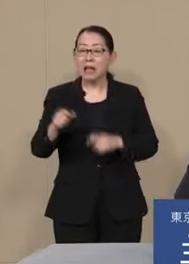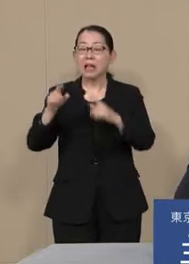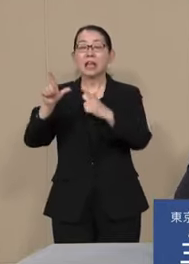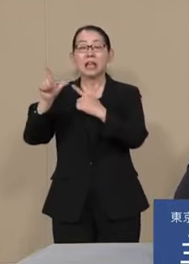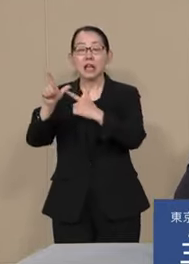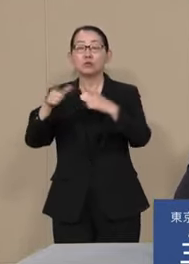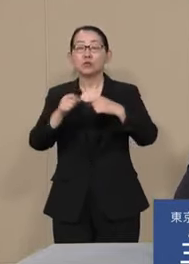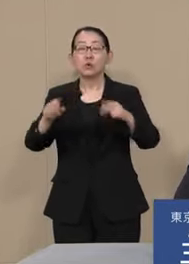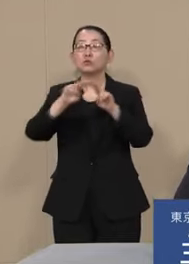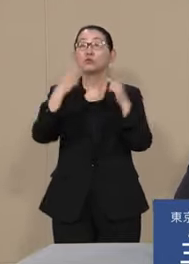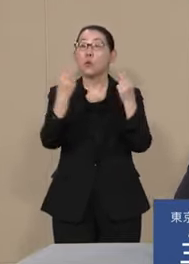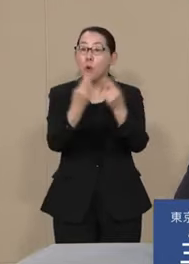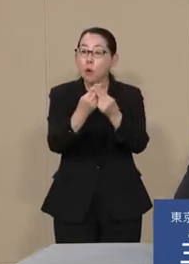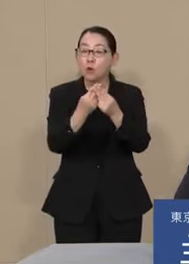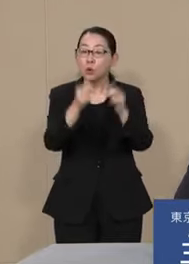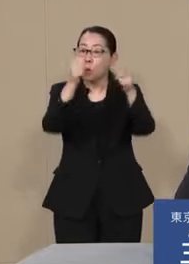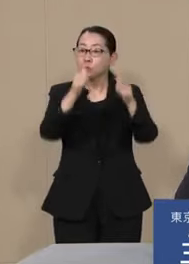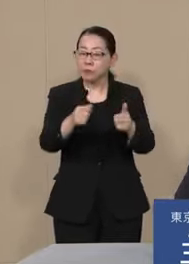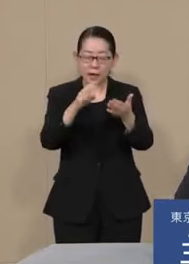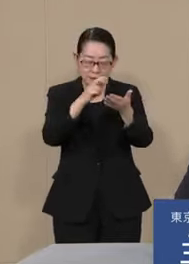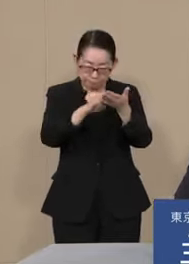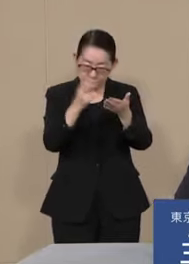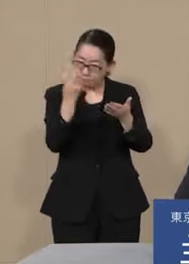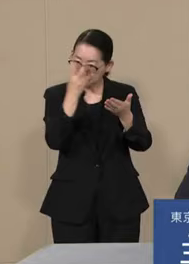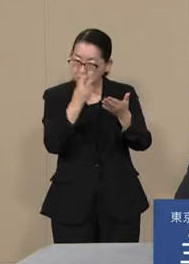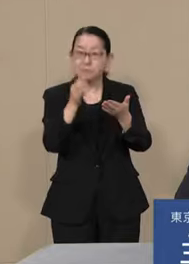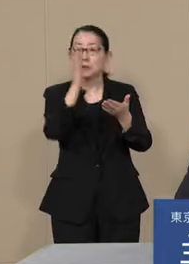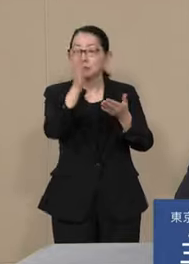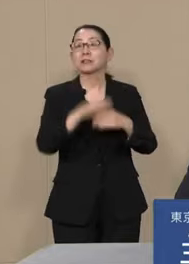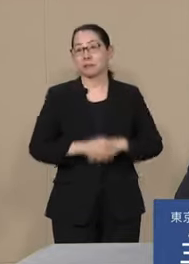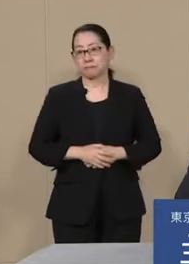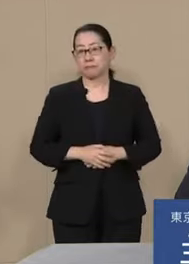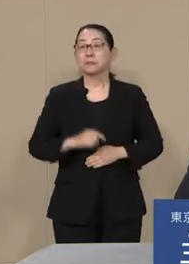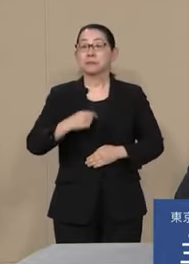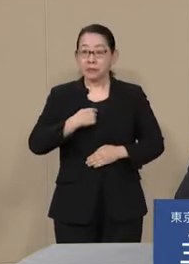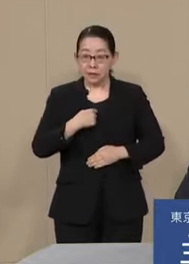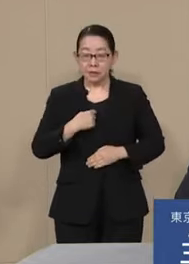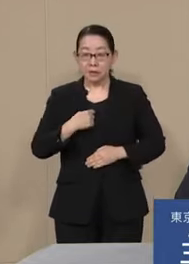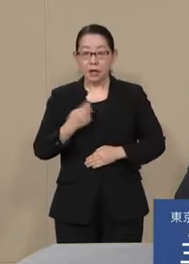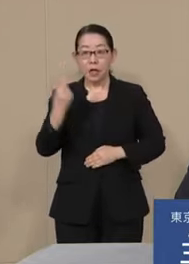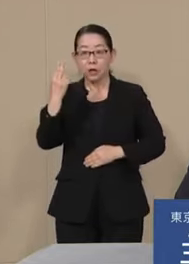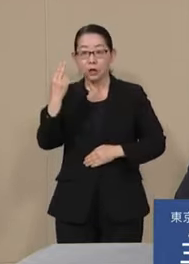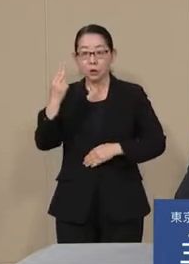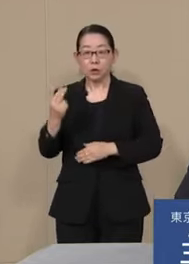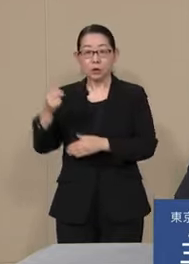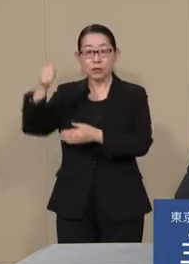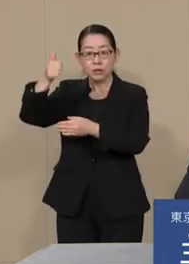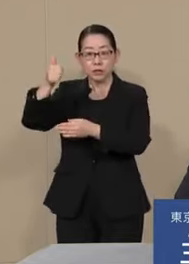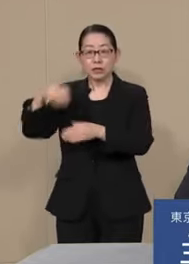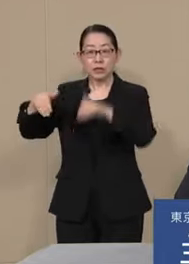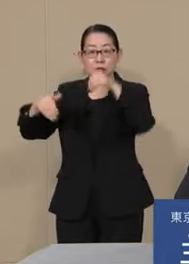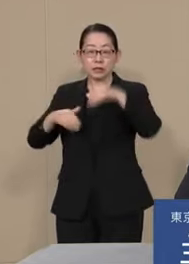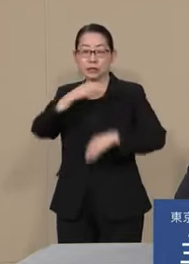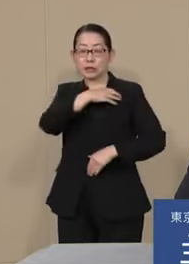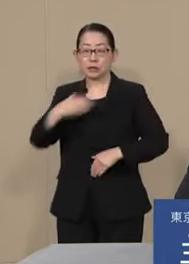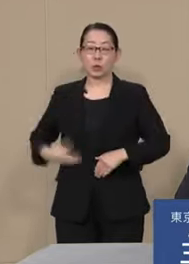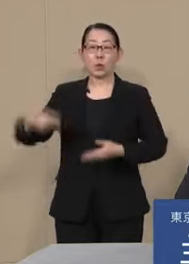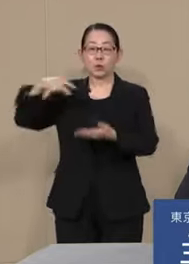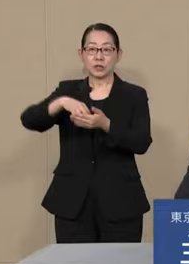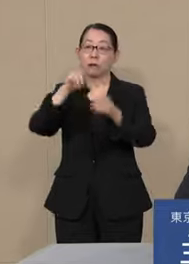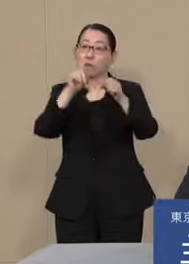くださいあと私が実行者もう1つの目的は社長に